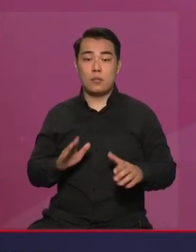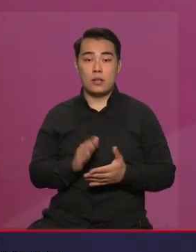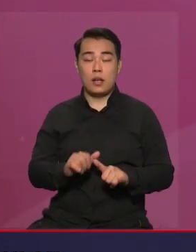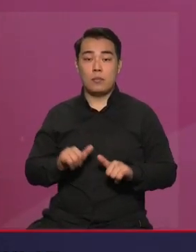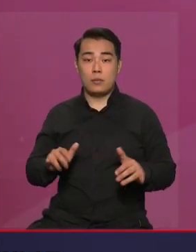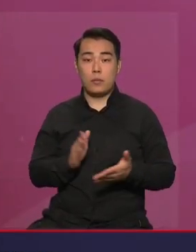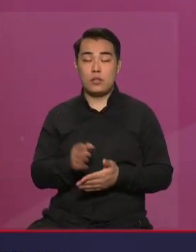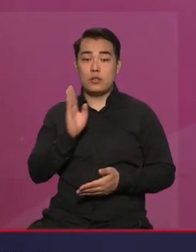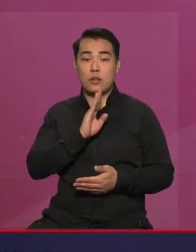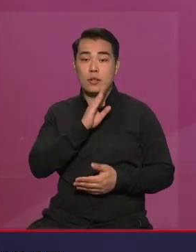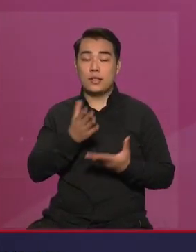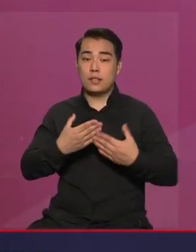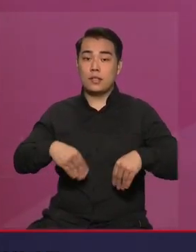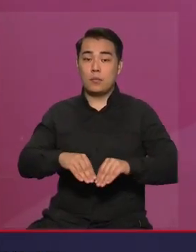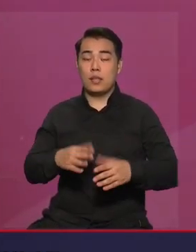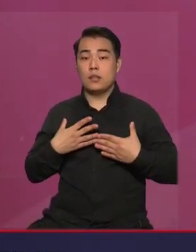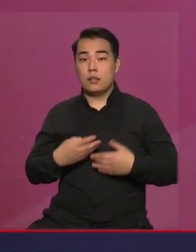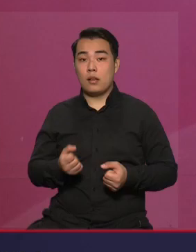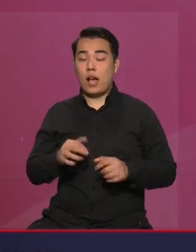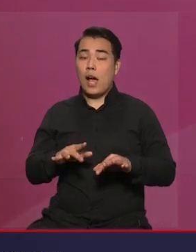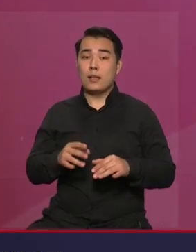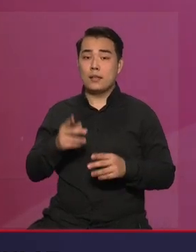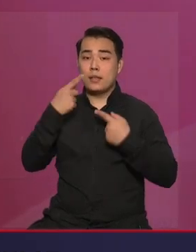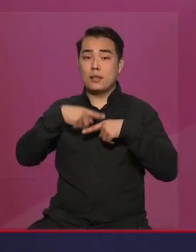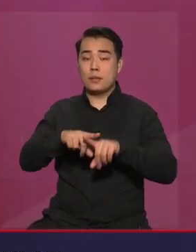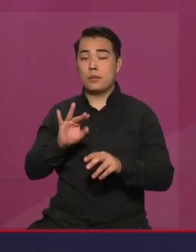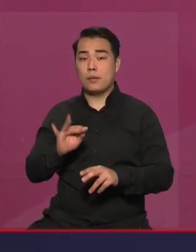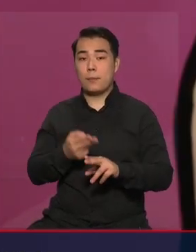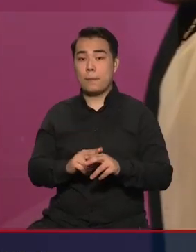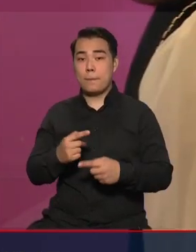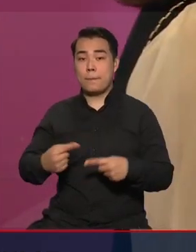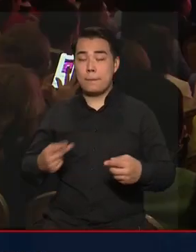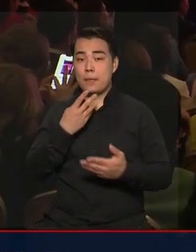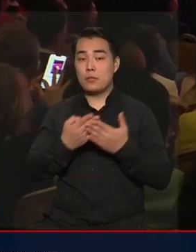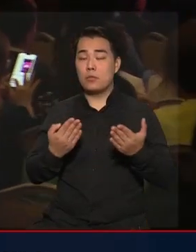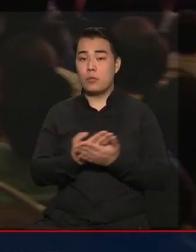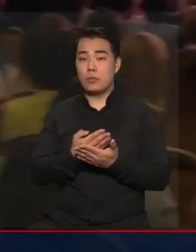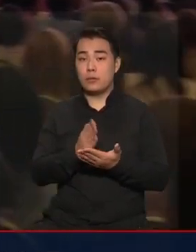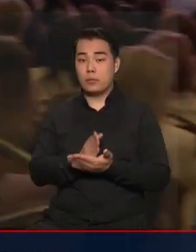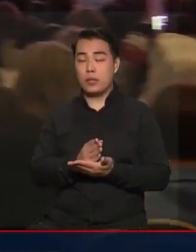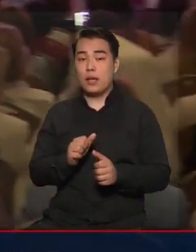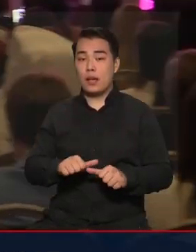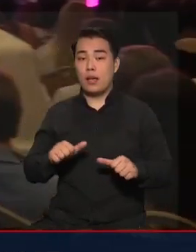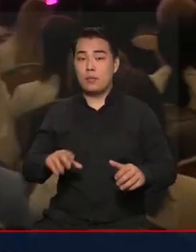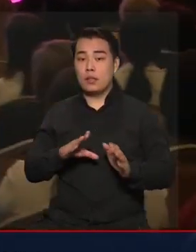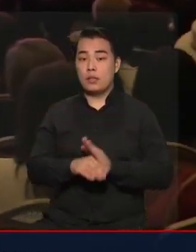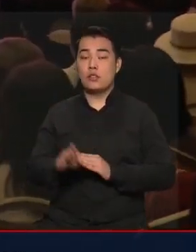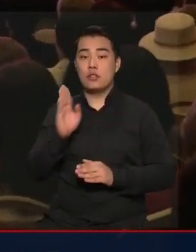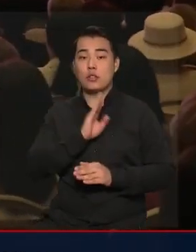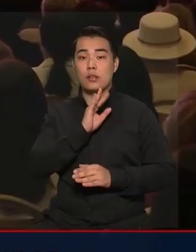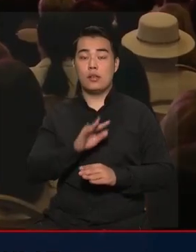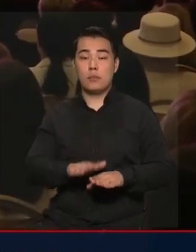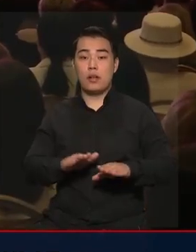әйел адамның отбасының денсаулығы, ол IT-технологиялар, ол ғылыми жаңалықтар. Ұлттық комиссия әйелдер мен